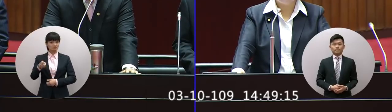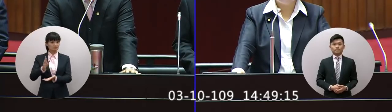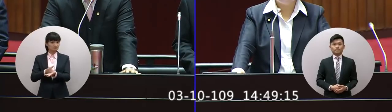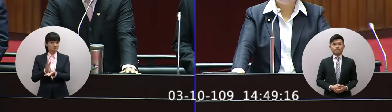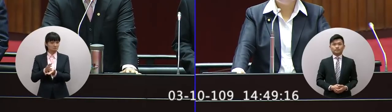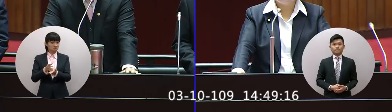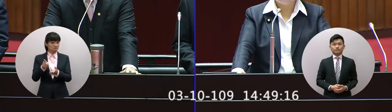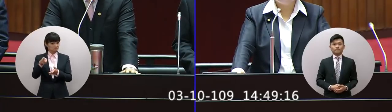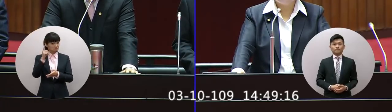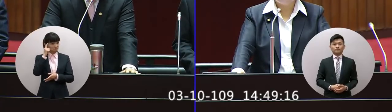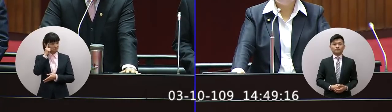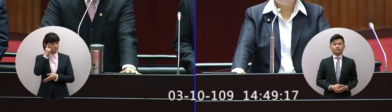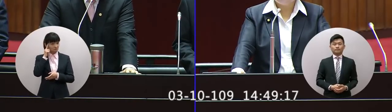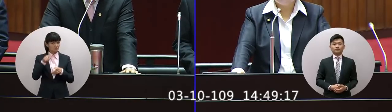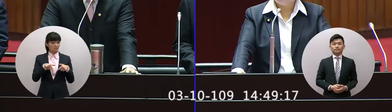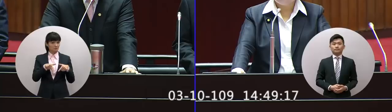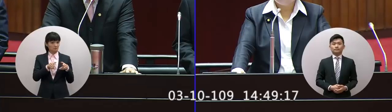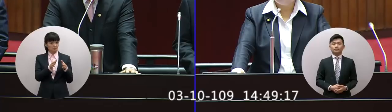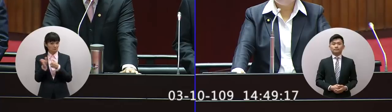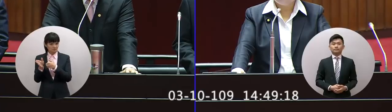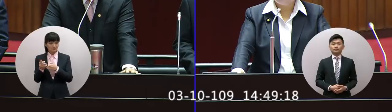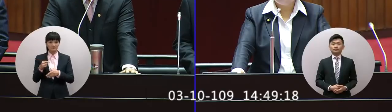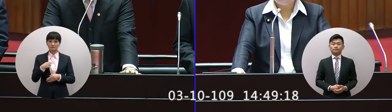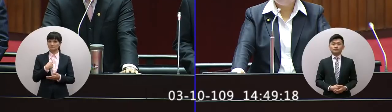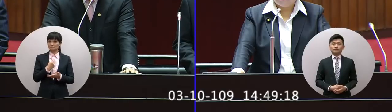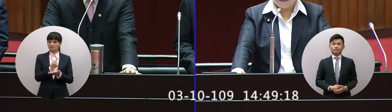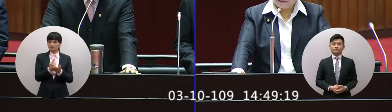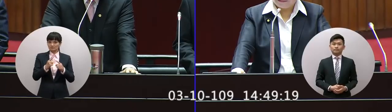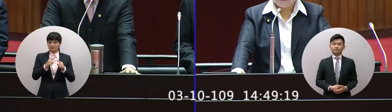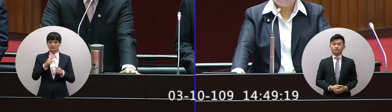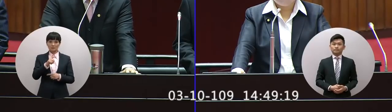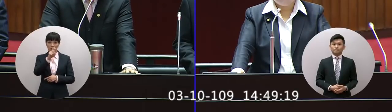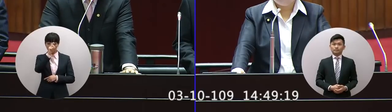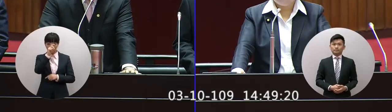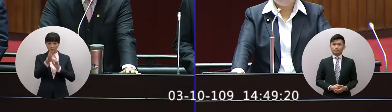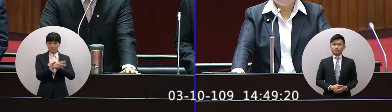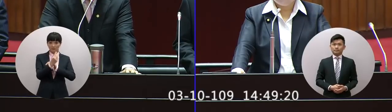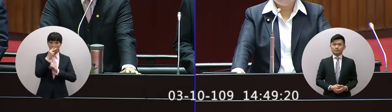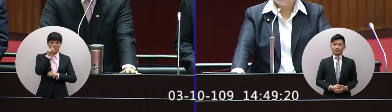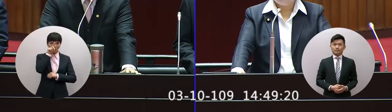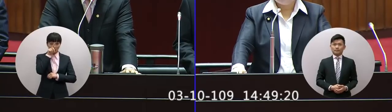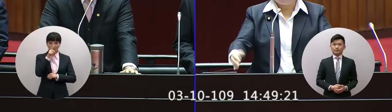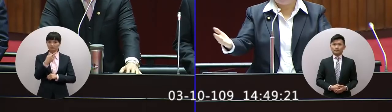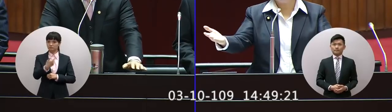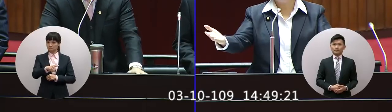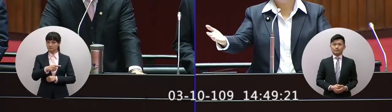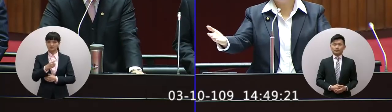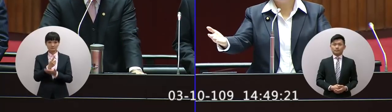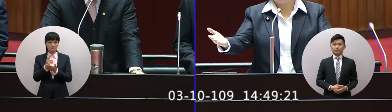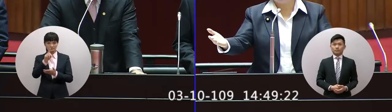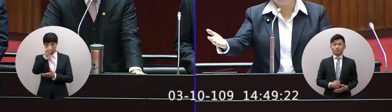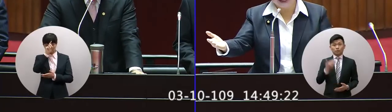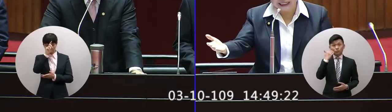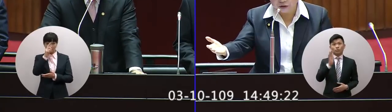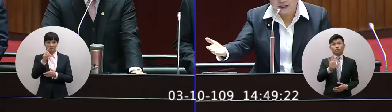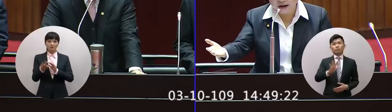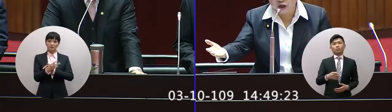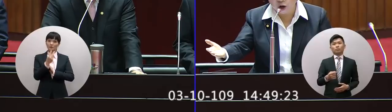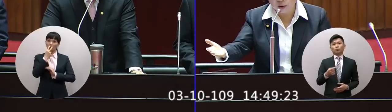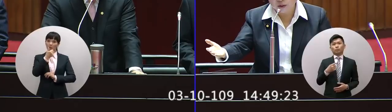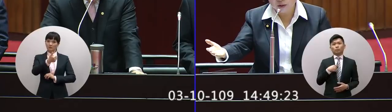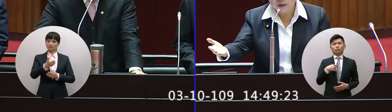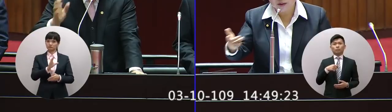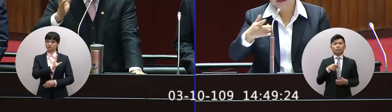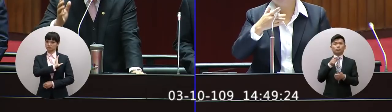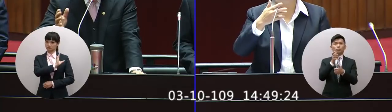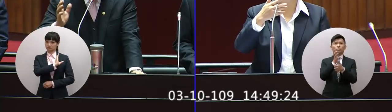于偏颇，没有人会赞成空污，大家都希望好的空气，但也没有人能接受。 所以我们会提出要